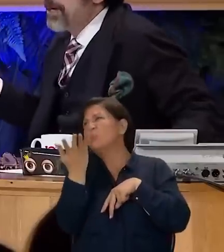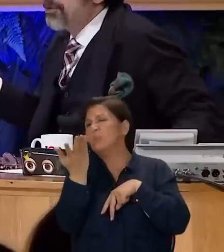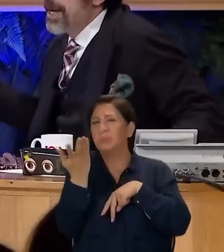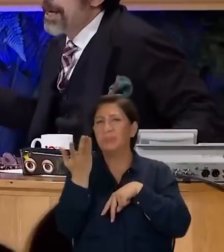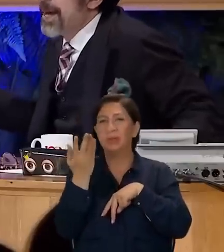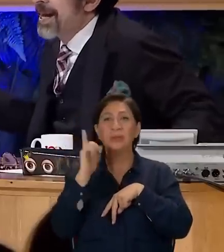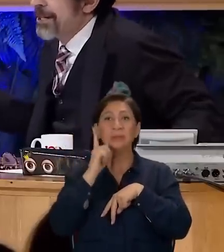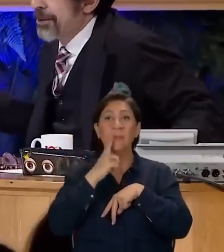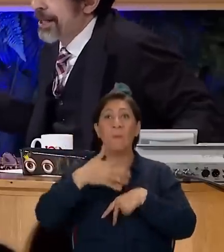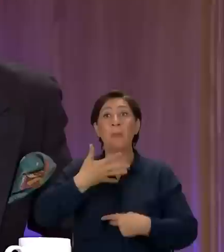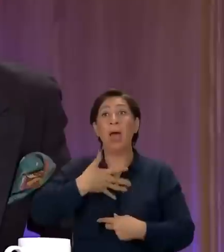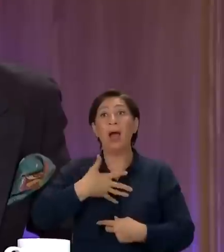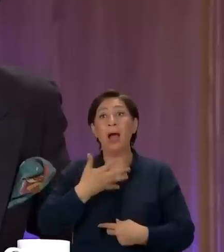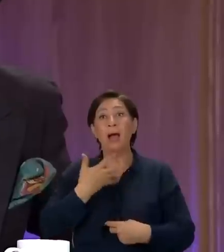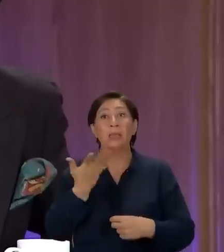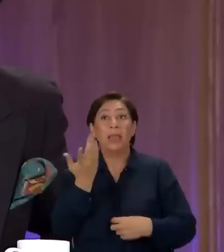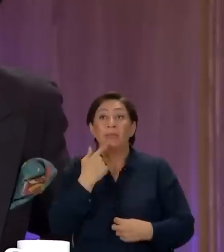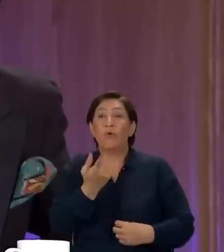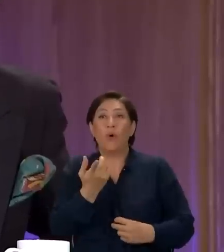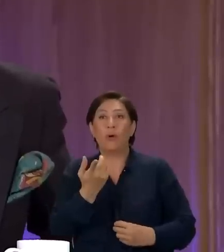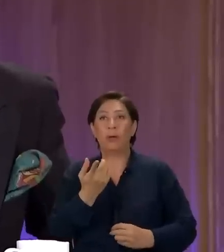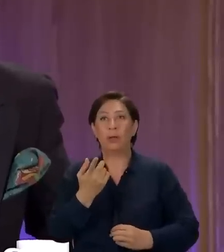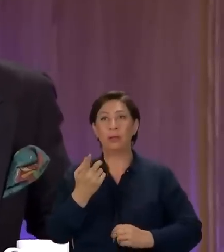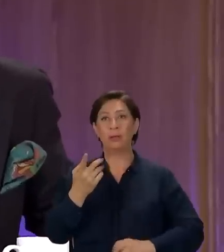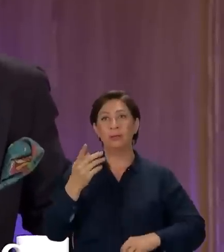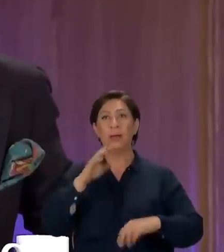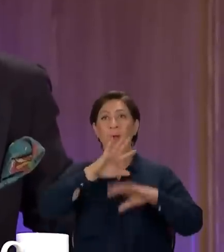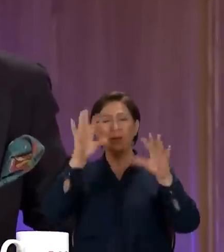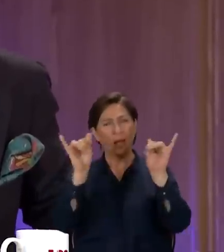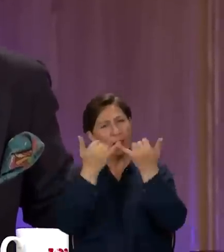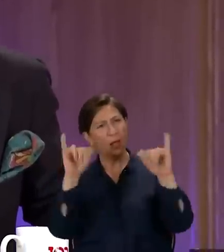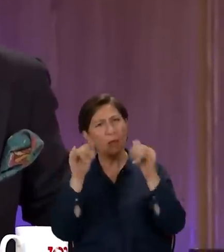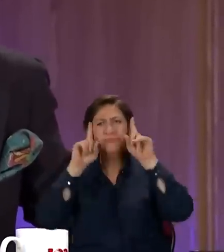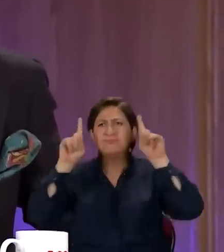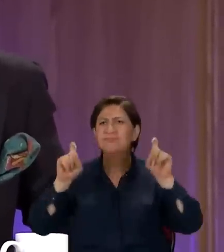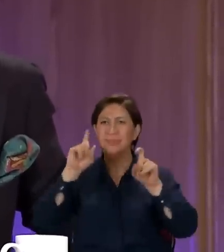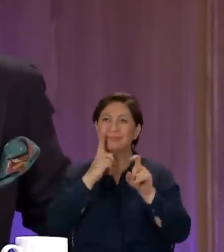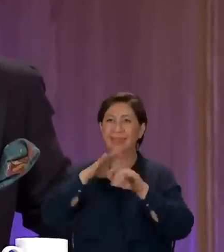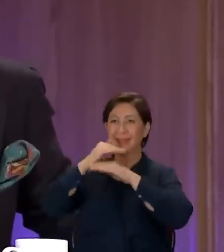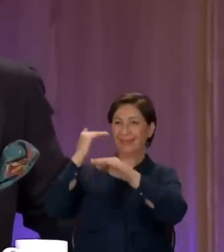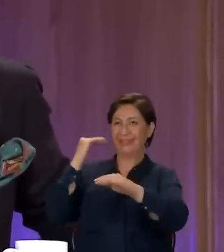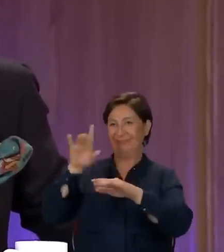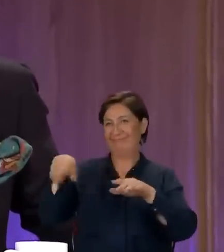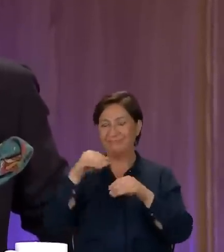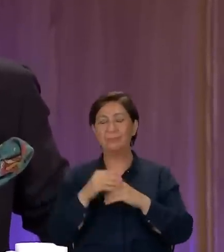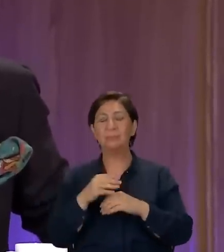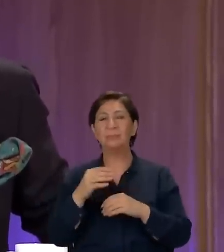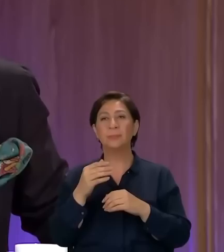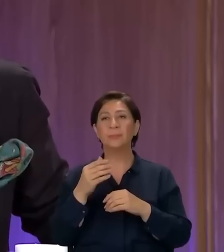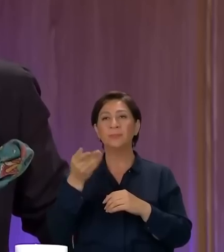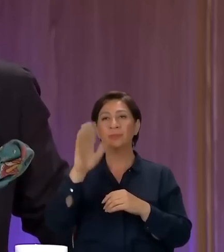hakikaten duymayanlar merak ediyorlardı bunu. Ne diyor bu acaba? Yani ki herkes çok eğleniyor falan. Sonra Nestoş